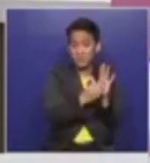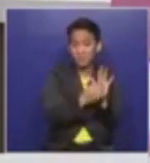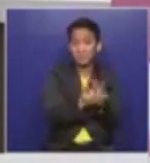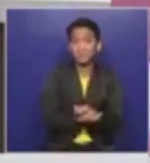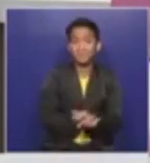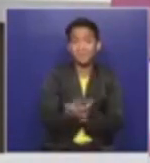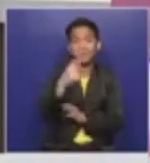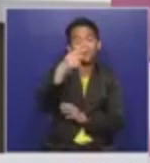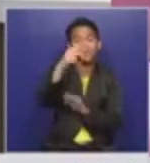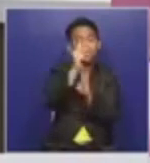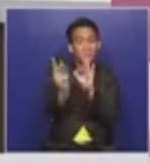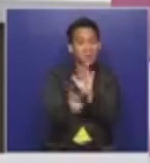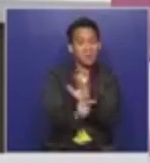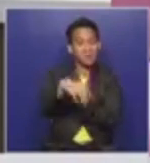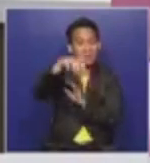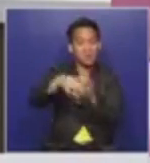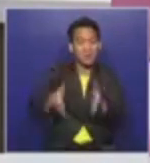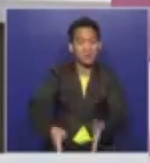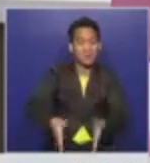สิ่งที่เรามีกฎหมายตรงเนี้ยมีกฎหมายที่เกี่ยวกล้องมากมายนะครับนอกจากพระราชบัญญัติข้อบัญญัติของเทพพระนครแล้วก็จะมีกฎหมายฟันชุด122